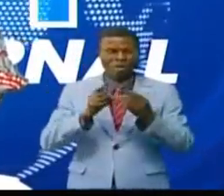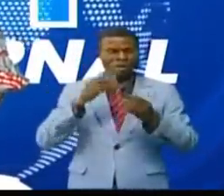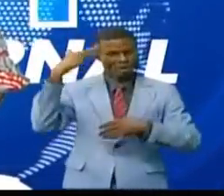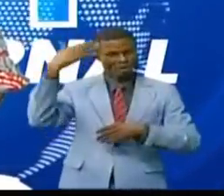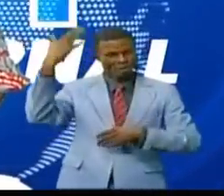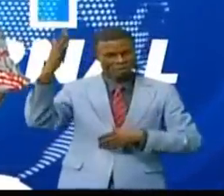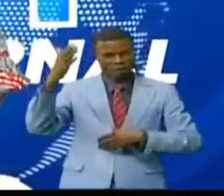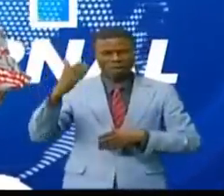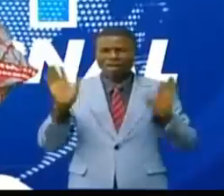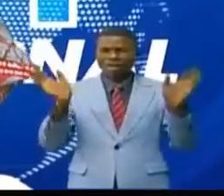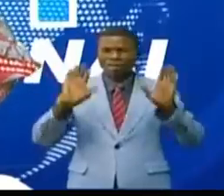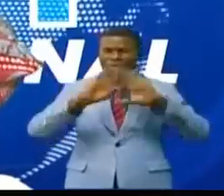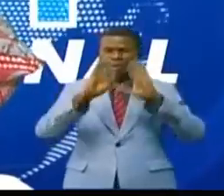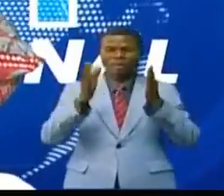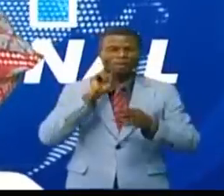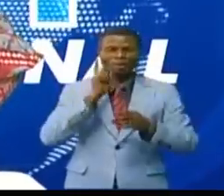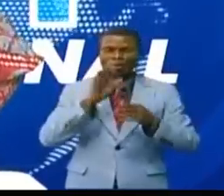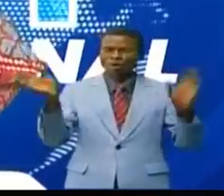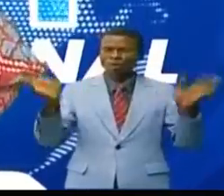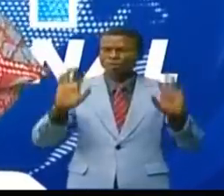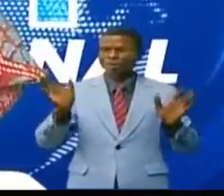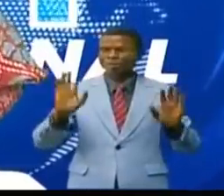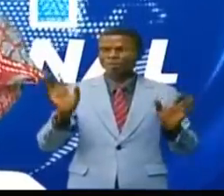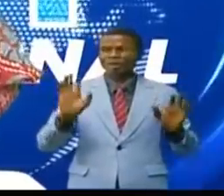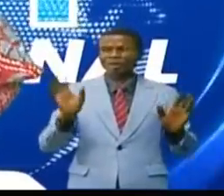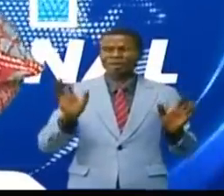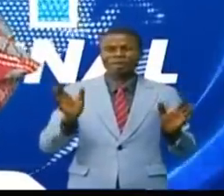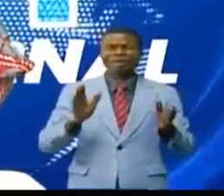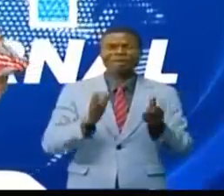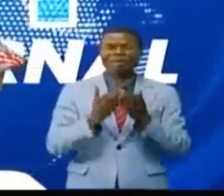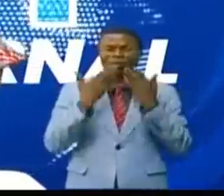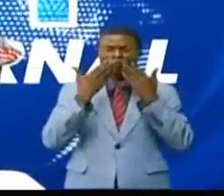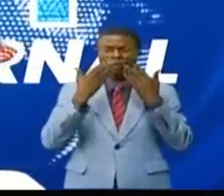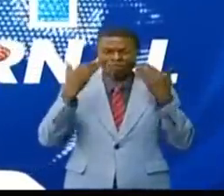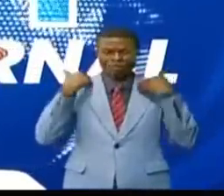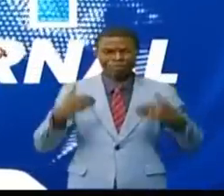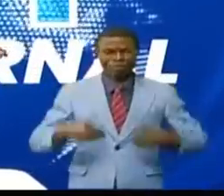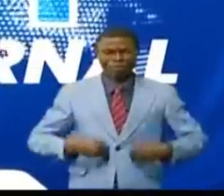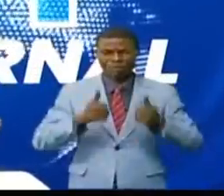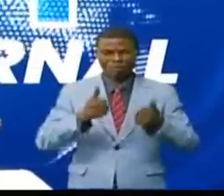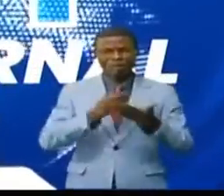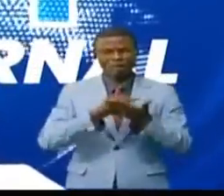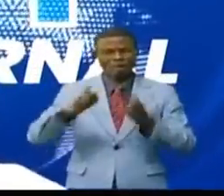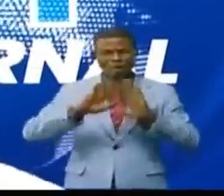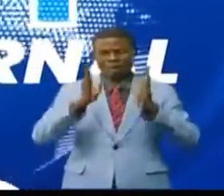demain, samedi, à 20h. Très bonne suite de programme sur la RTNC et surtout, bon début de week-end à toutes et à tous. Au revoir.